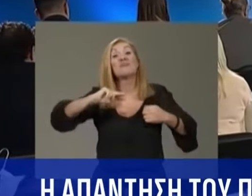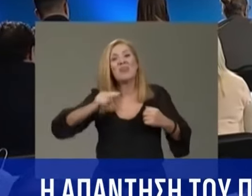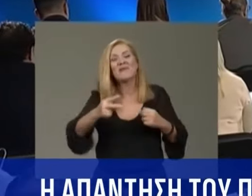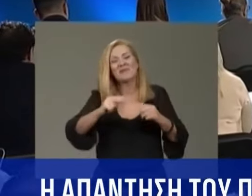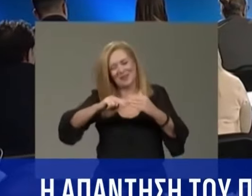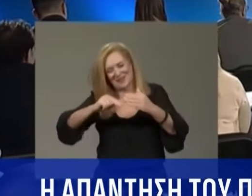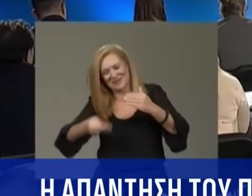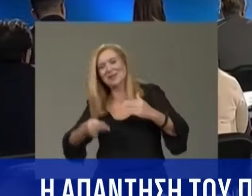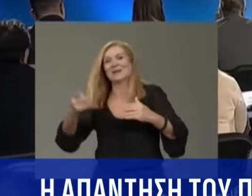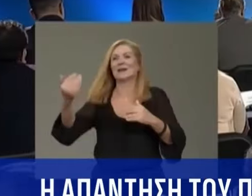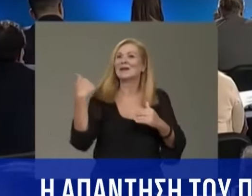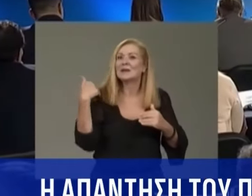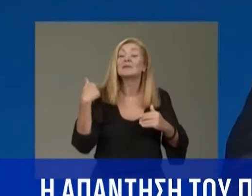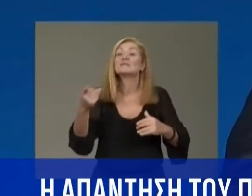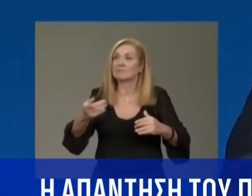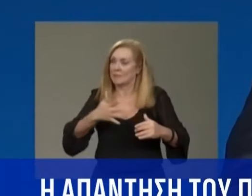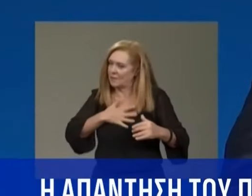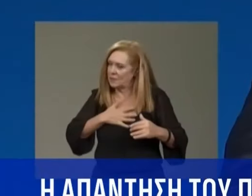σκέλος.